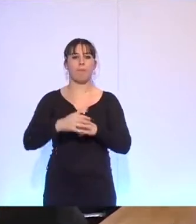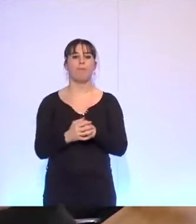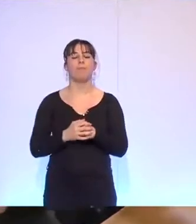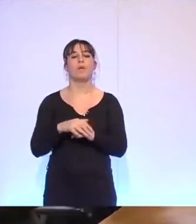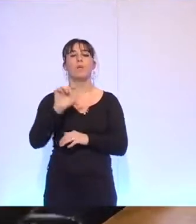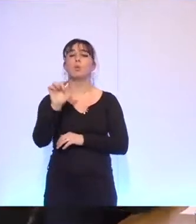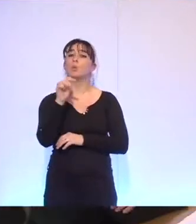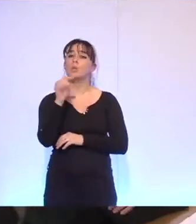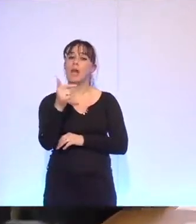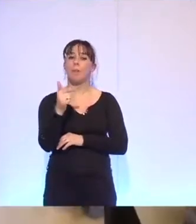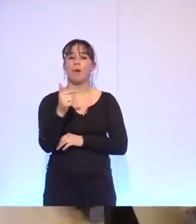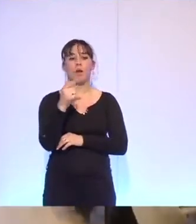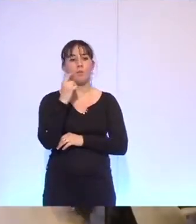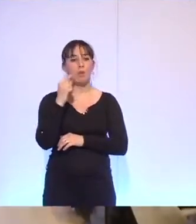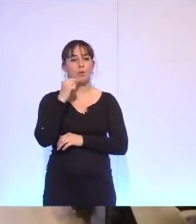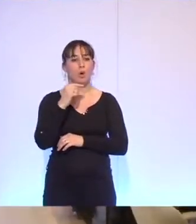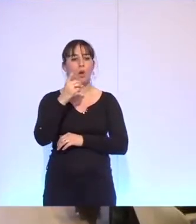Douzième adjoint, Pascal Clouer.